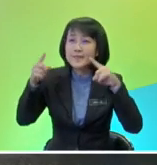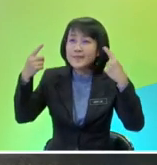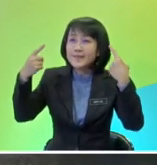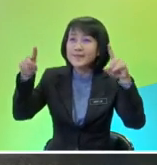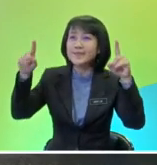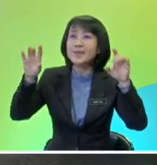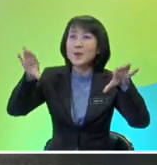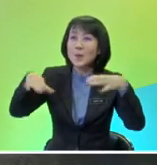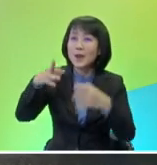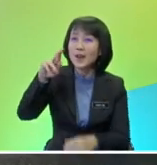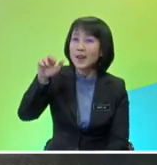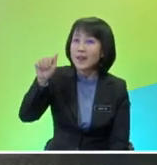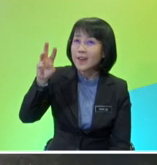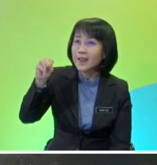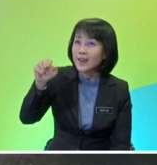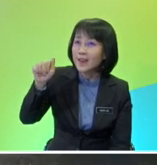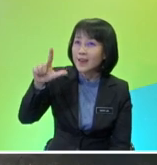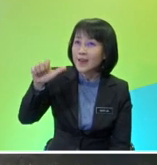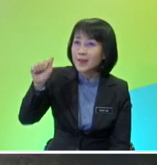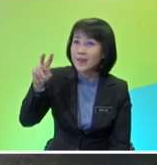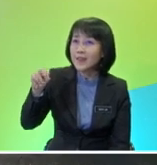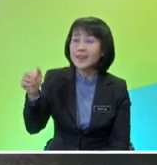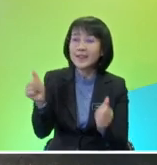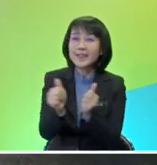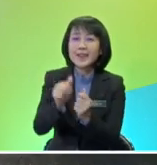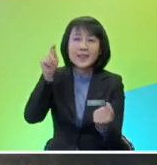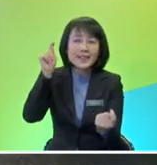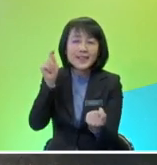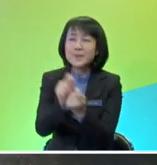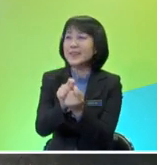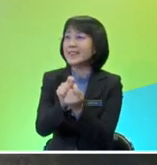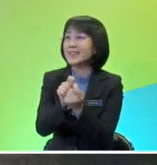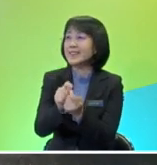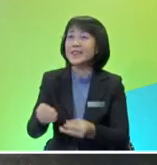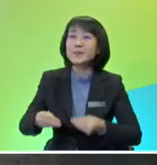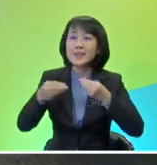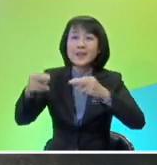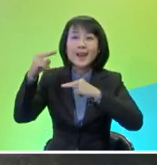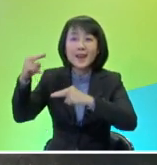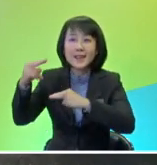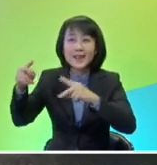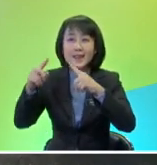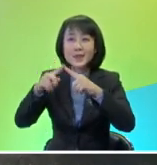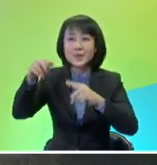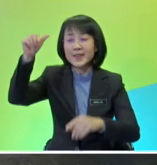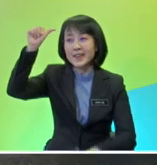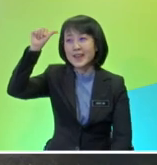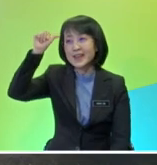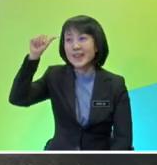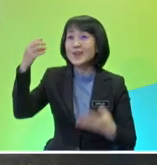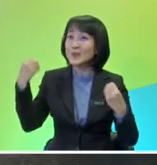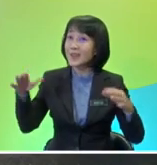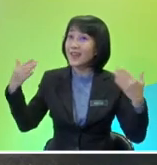tepat. Betul. Jadi saya rasa nak terus berikan ganjaran kepada Akmal. Terima kasih cikgu. Okay. Wah, sudah